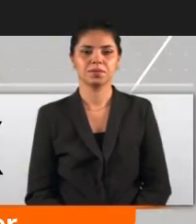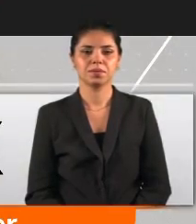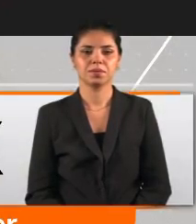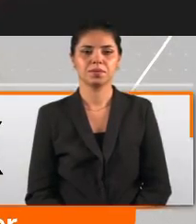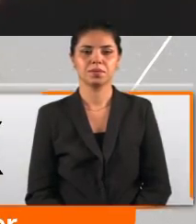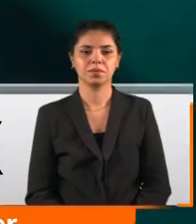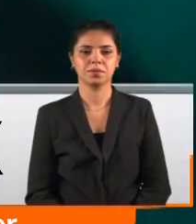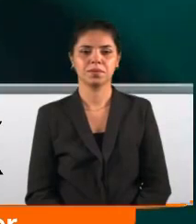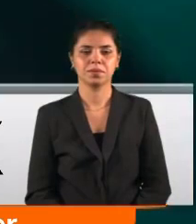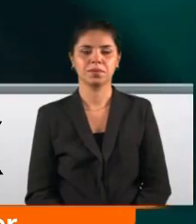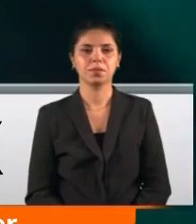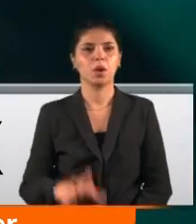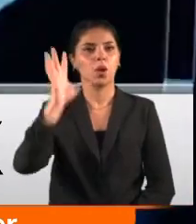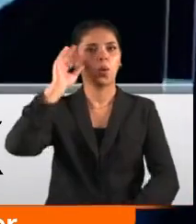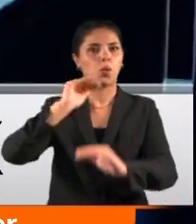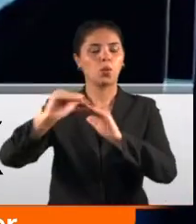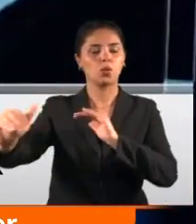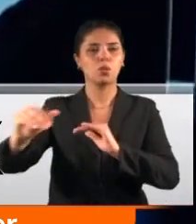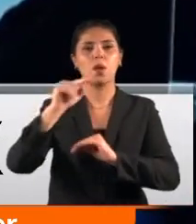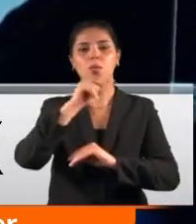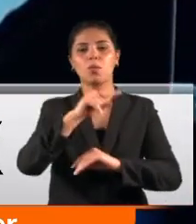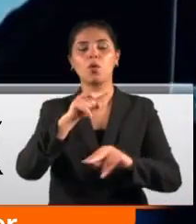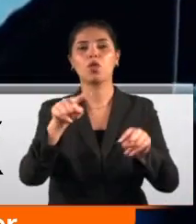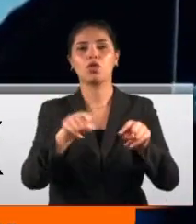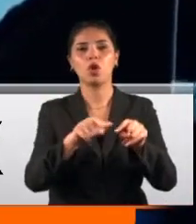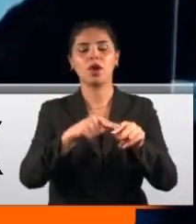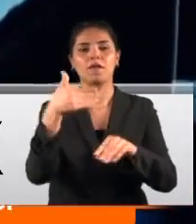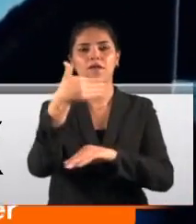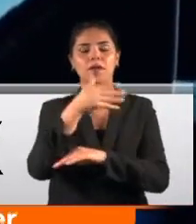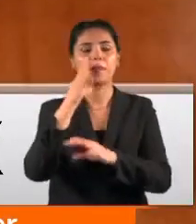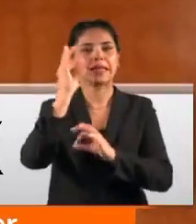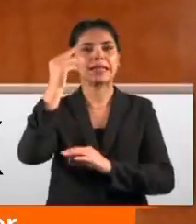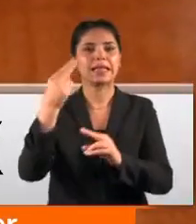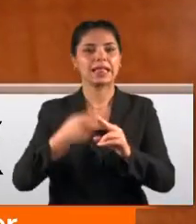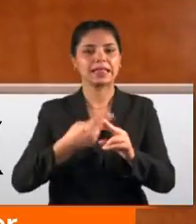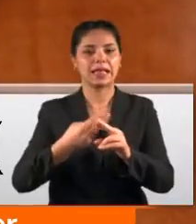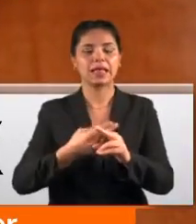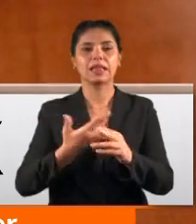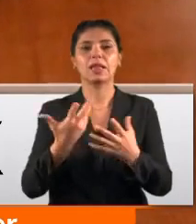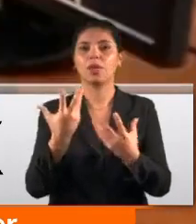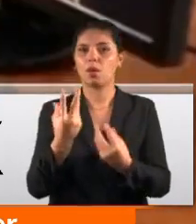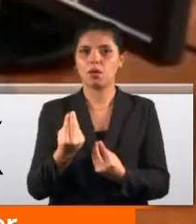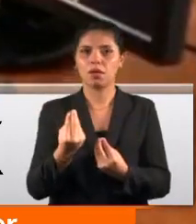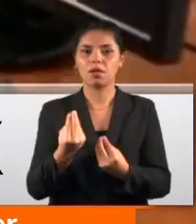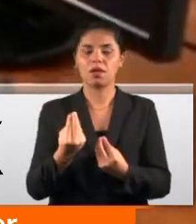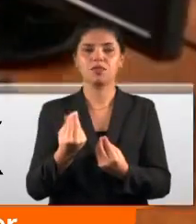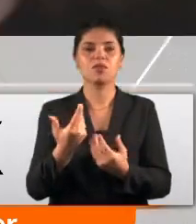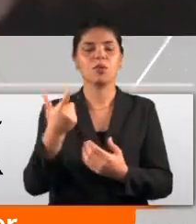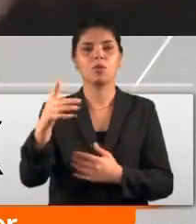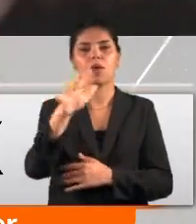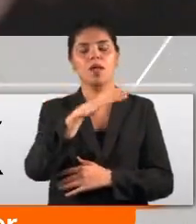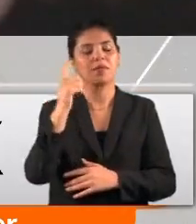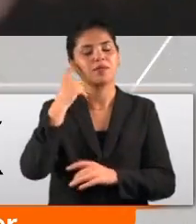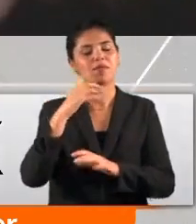ama, şimdi değil. Uzmanlar Neuralink'in 6 yıl sürecek insanlı deneylerinin getiri ve götürüleri konusunda ikiye ayrılmış durumda.